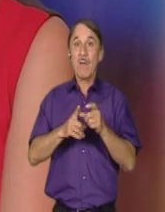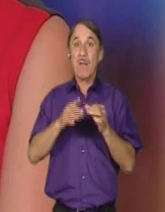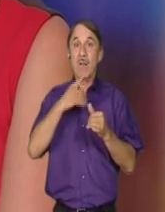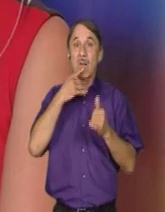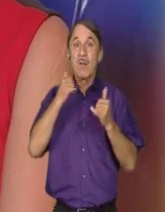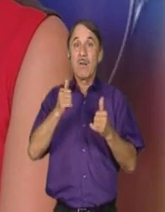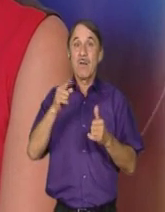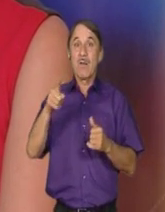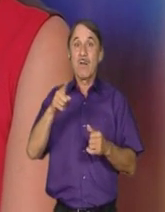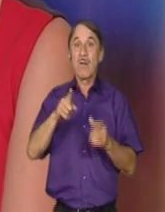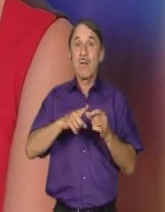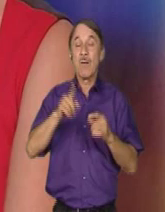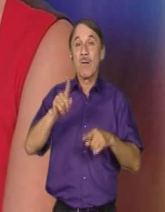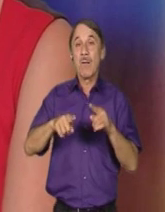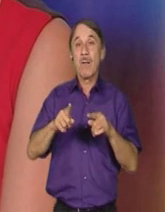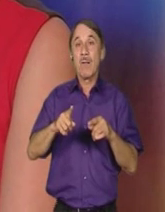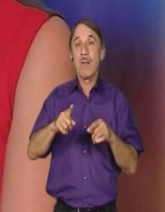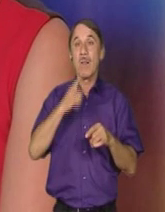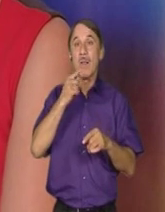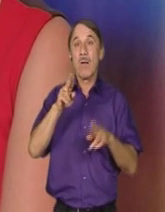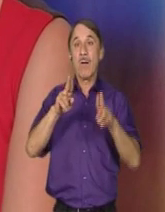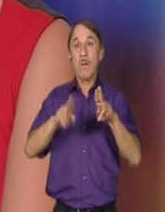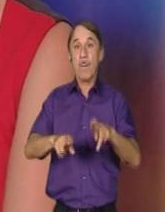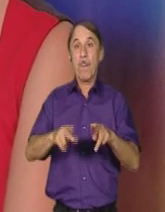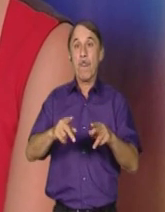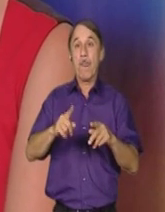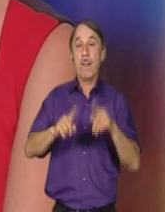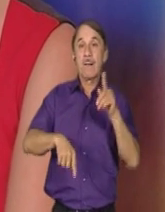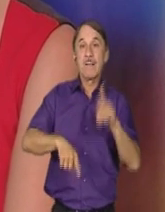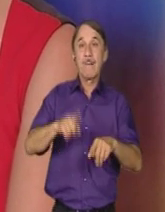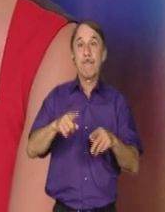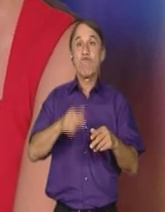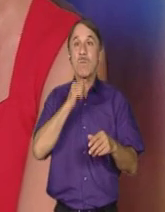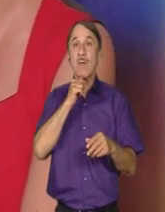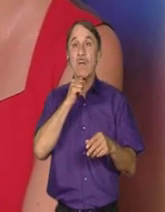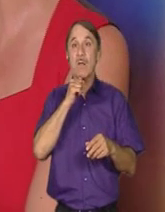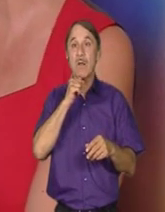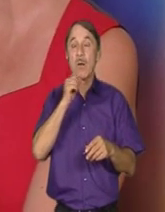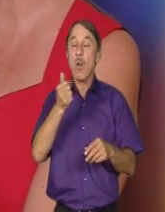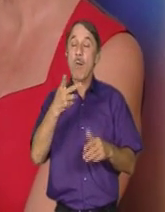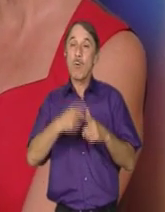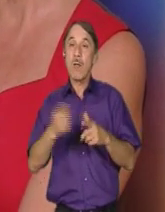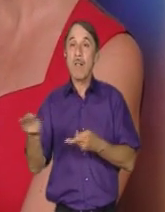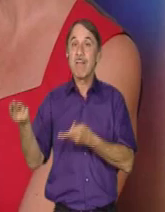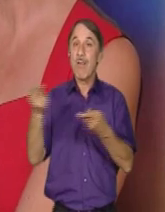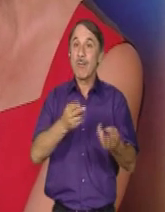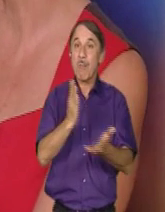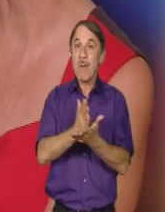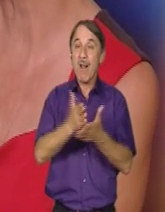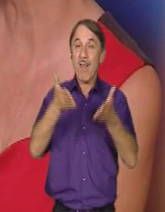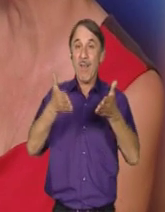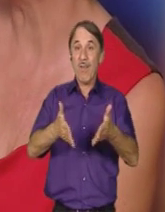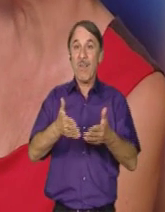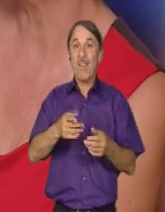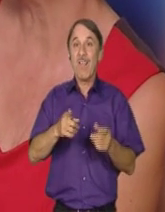Večeras sam saznala nešto što nisam znala, a toliko se družimo i već toliko puta ste gostovali kod nas ovde